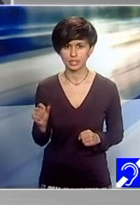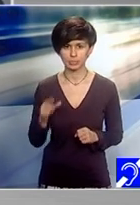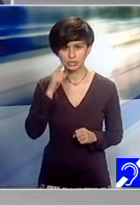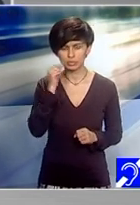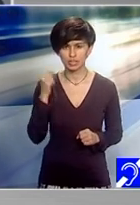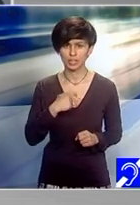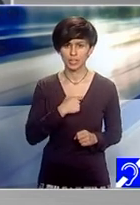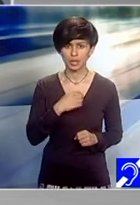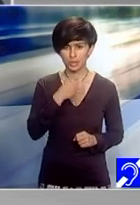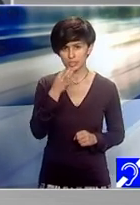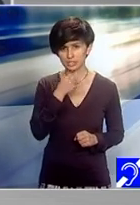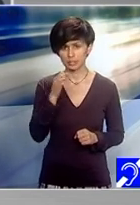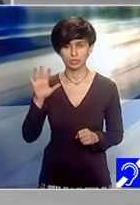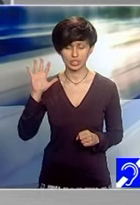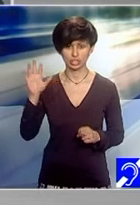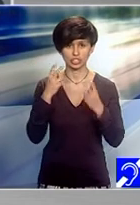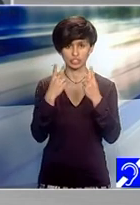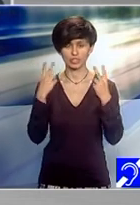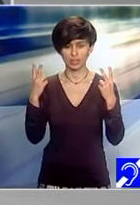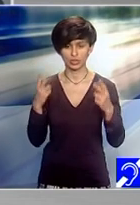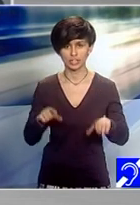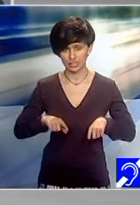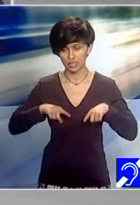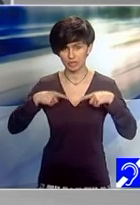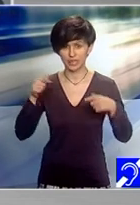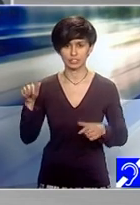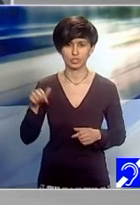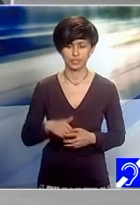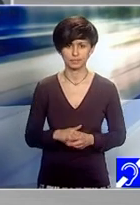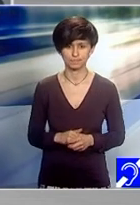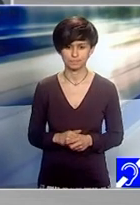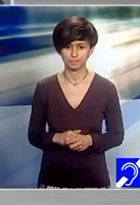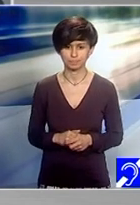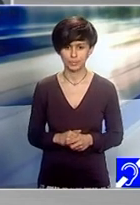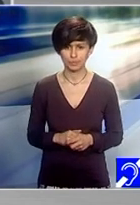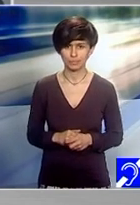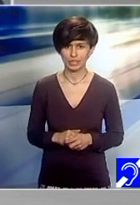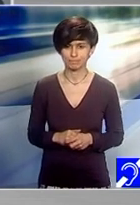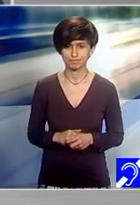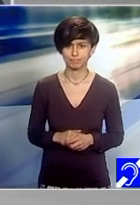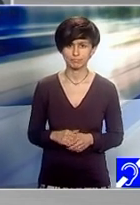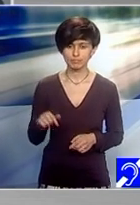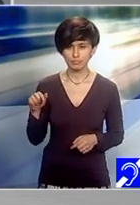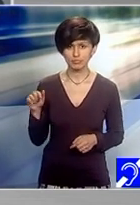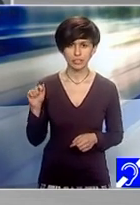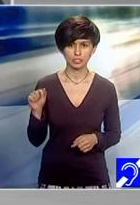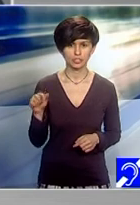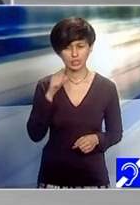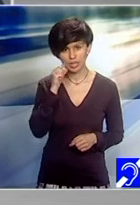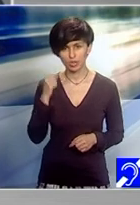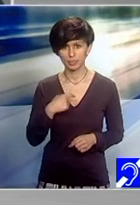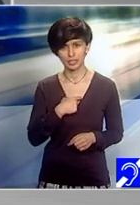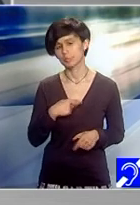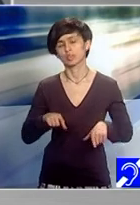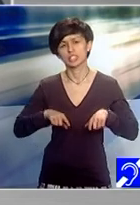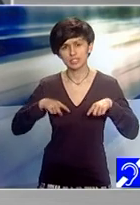5 valori după care își conduc viața și pe lângă faptul că le conștientizează să și trăiască după după